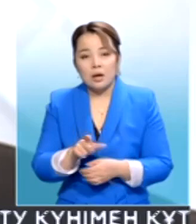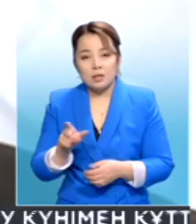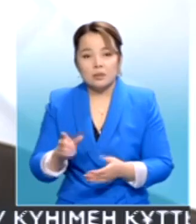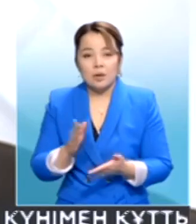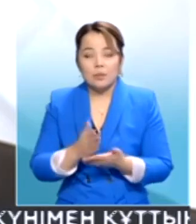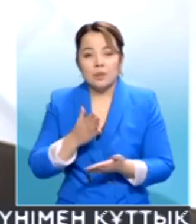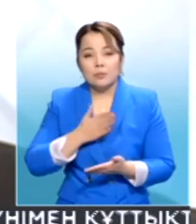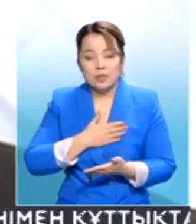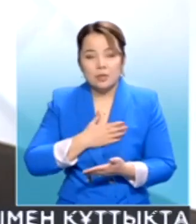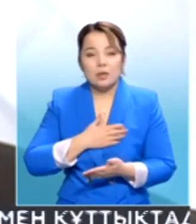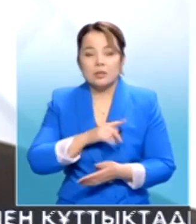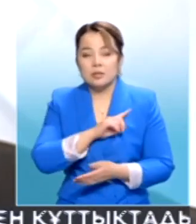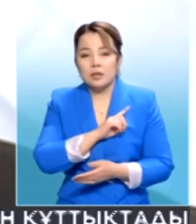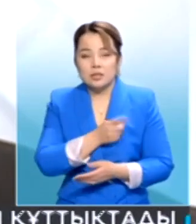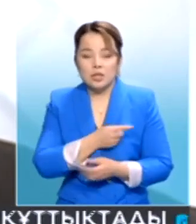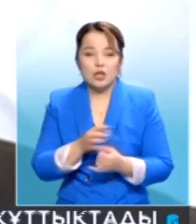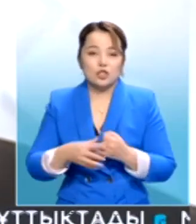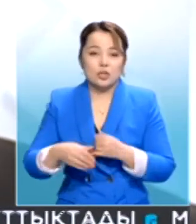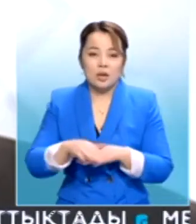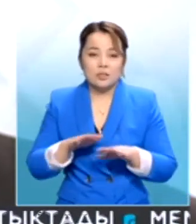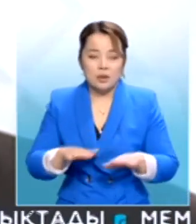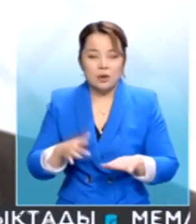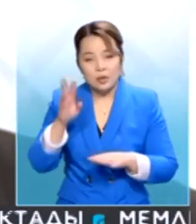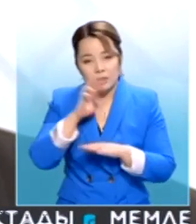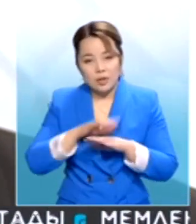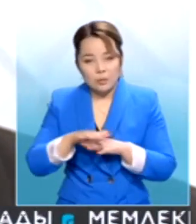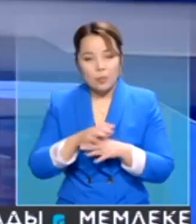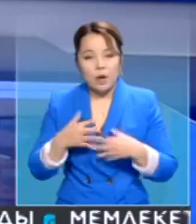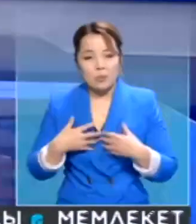bizim yerimiz, yerimiz aman basın.